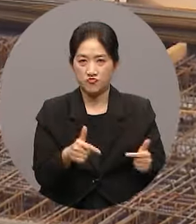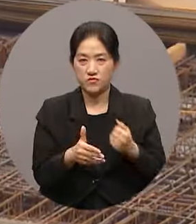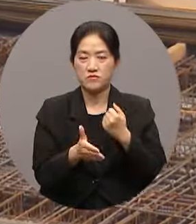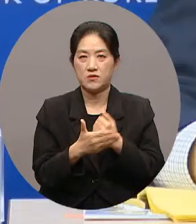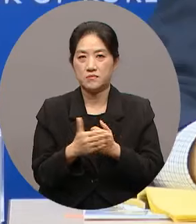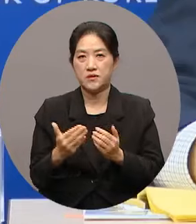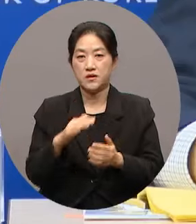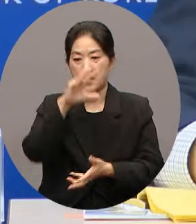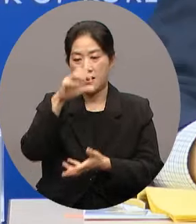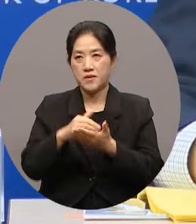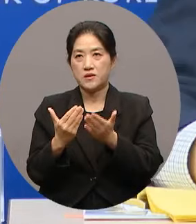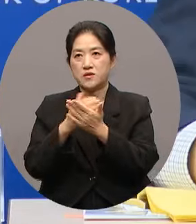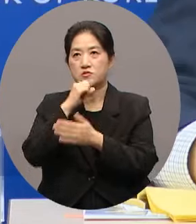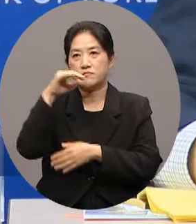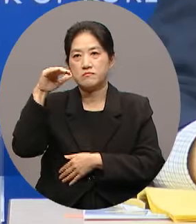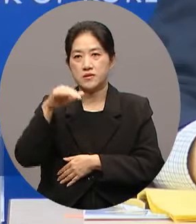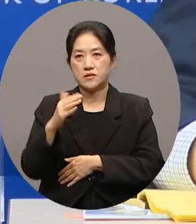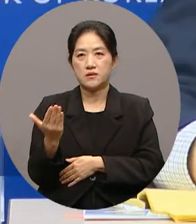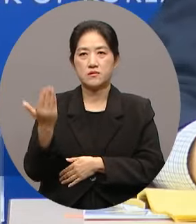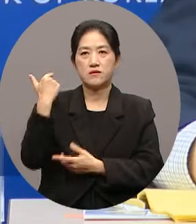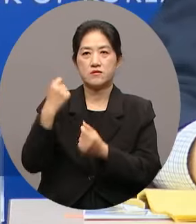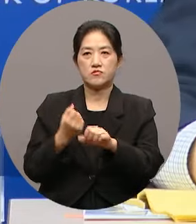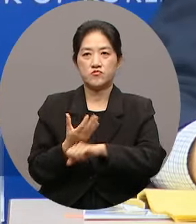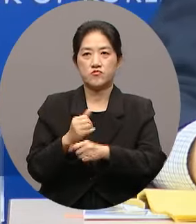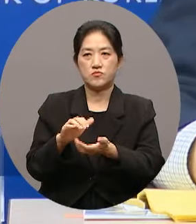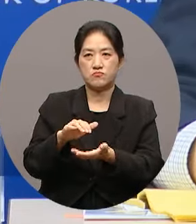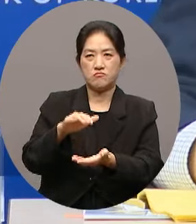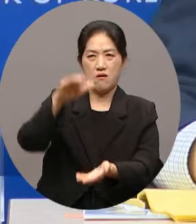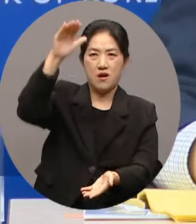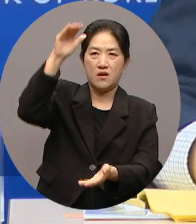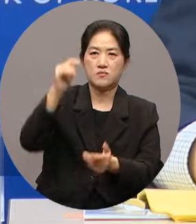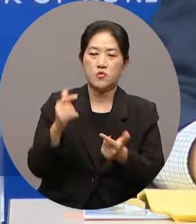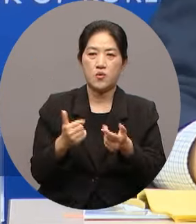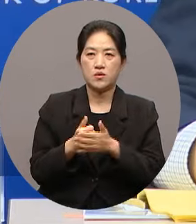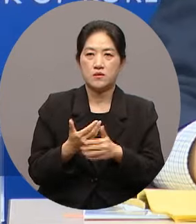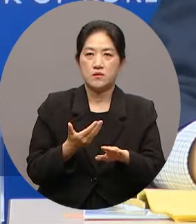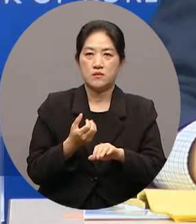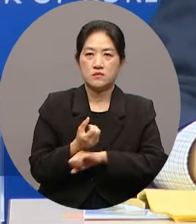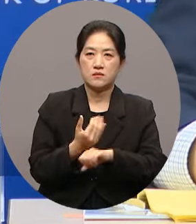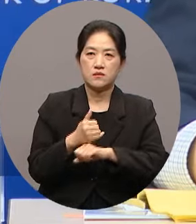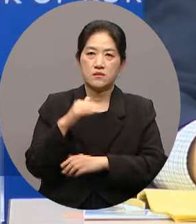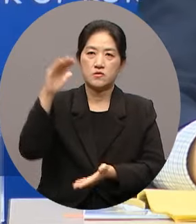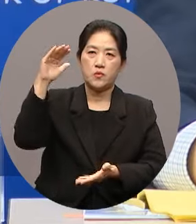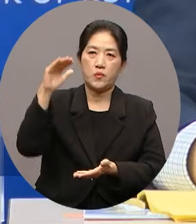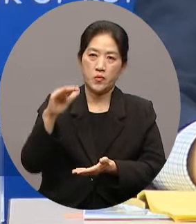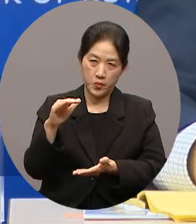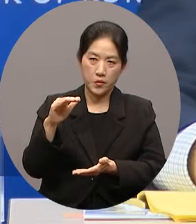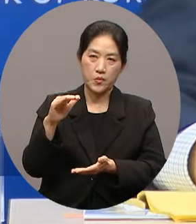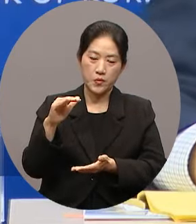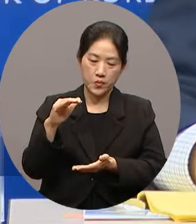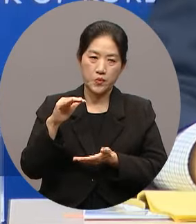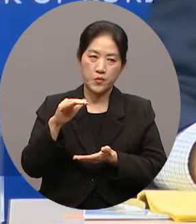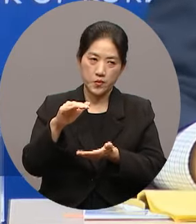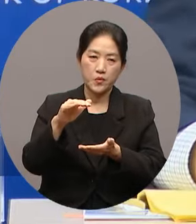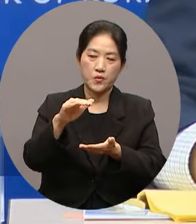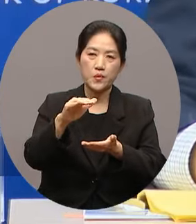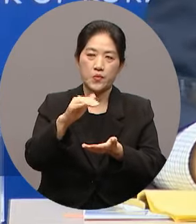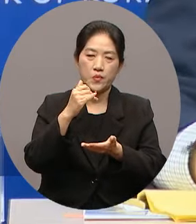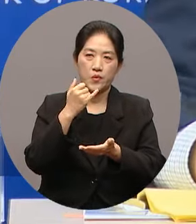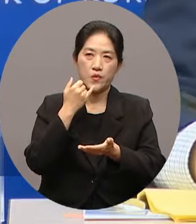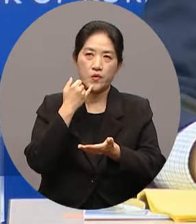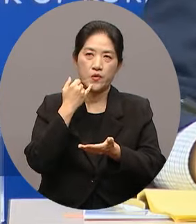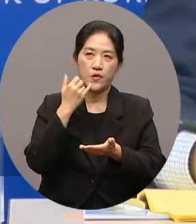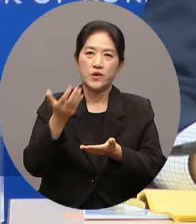끌어내렸습니다. 내전처럼 수출 증가율이 아주 높은 수준이 아니고 증가율이 좀 낮아진 상태에서 양호한